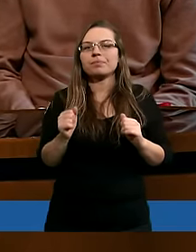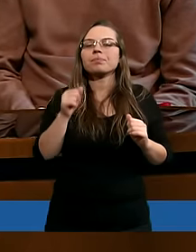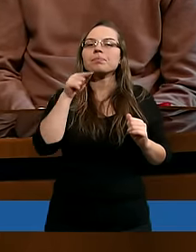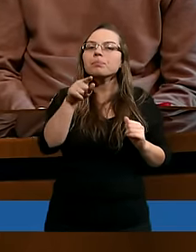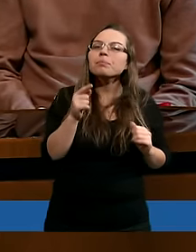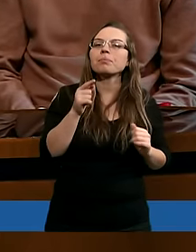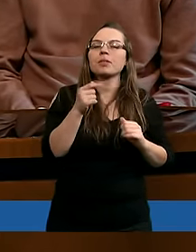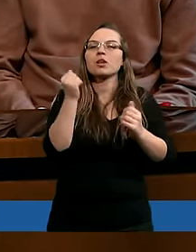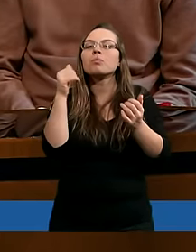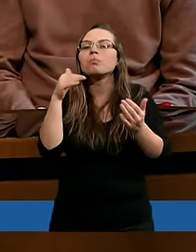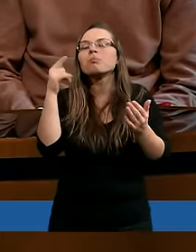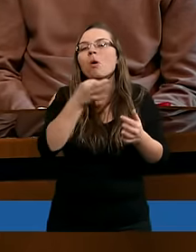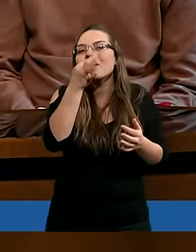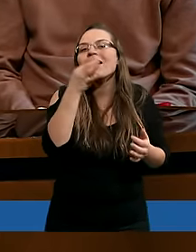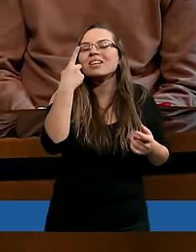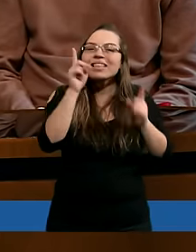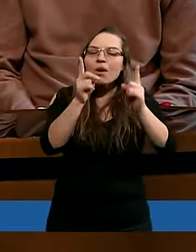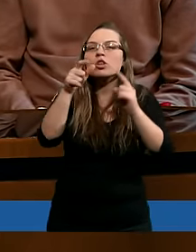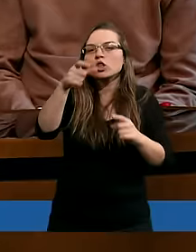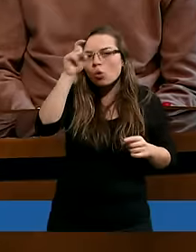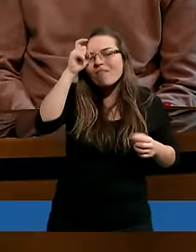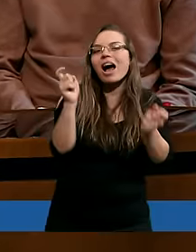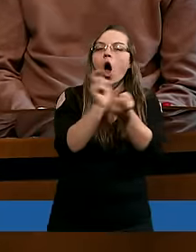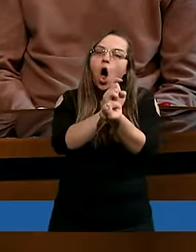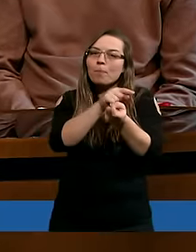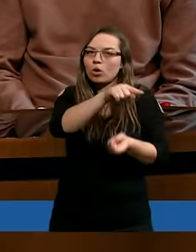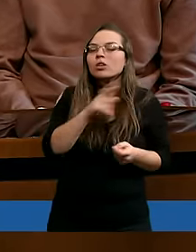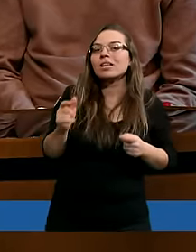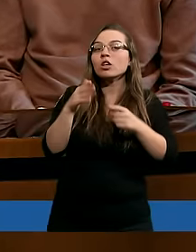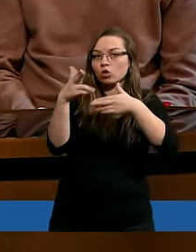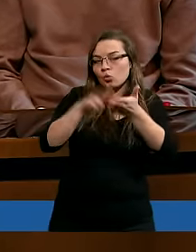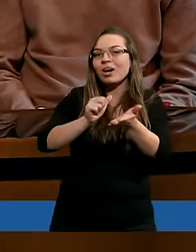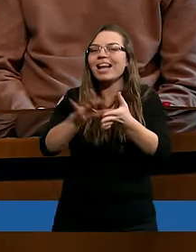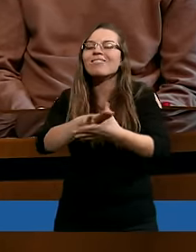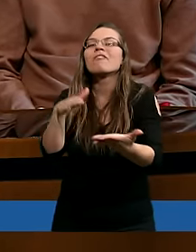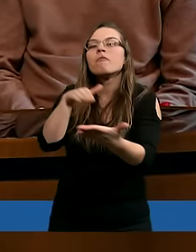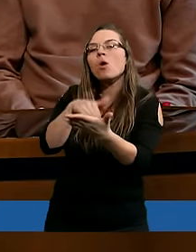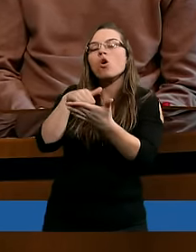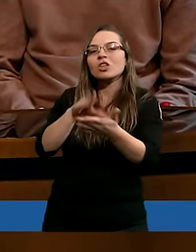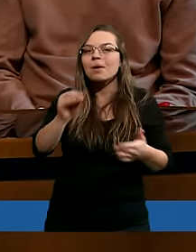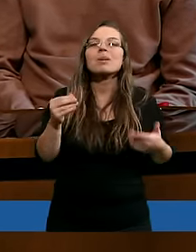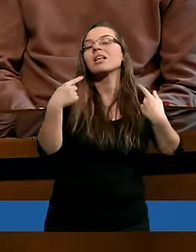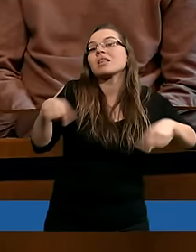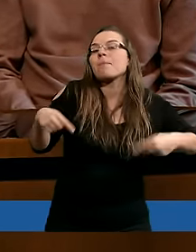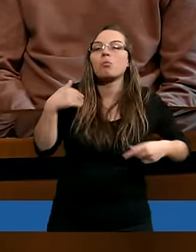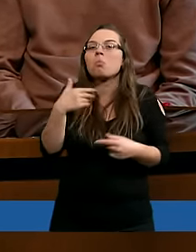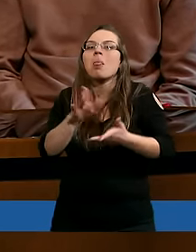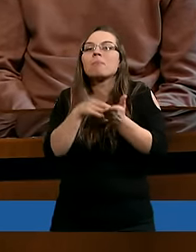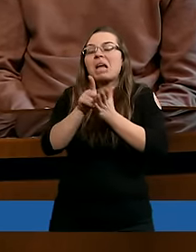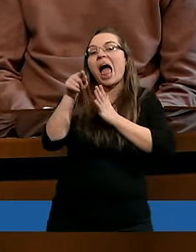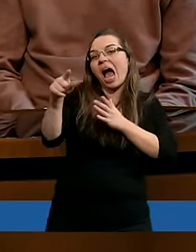Myślę, że potrafiłby zauważyć człowieka obok niego, który jest w potrzebie. Nie byłoby dla niego